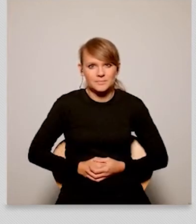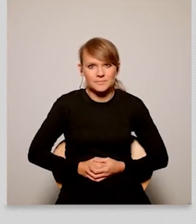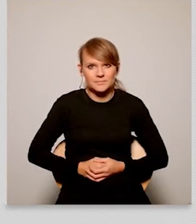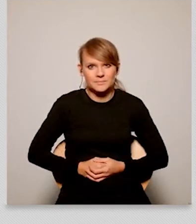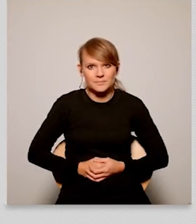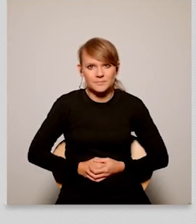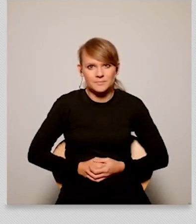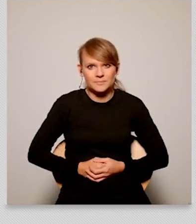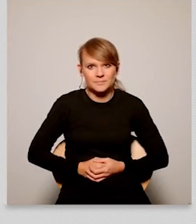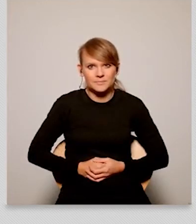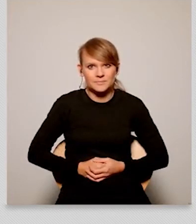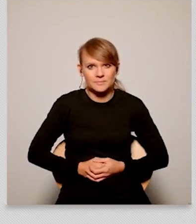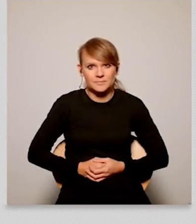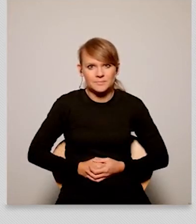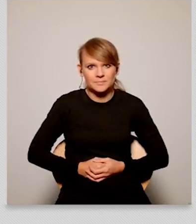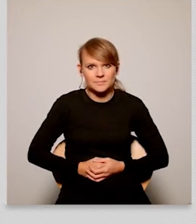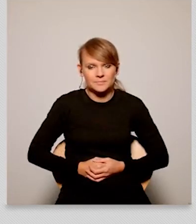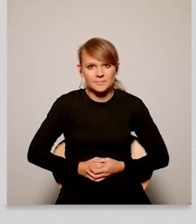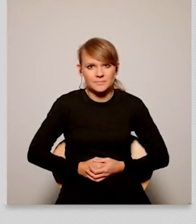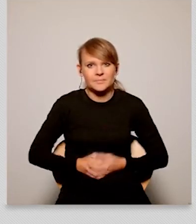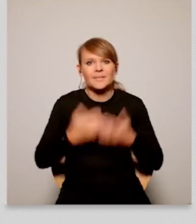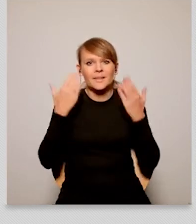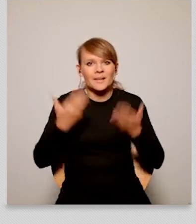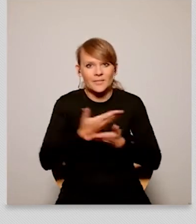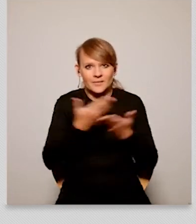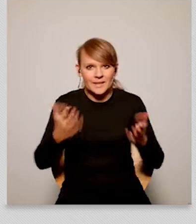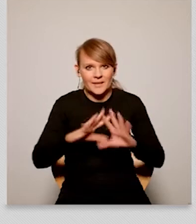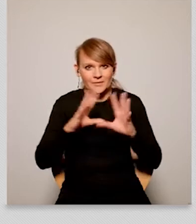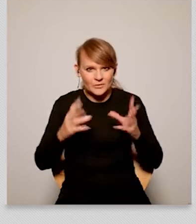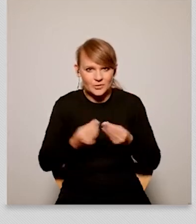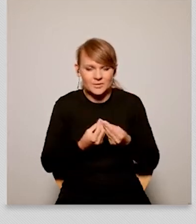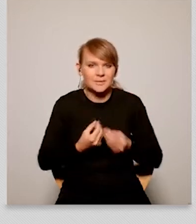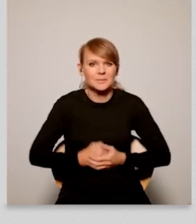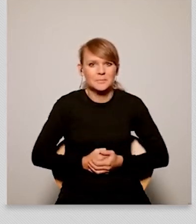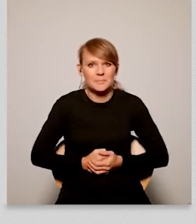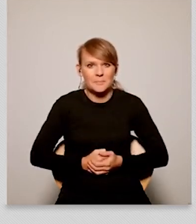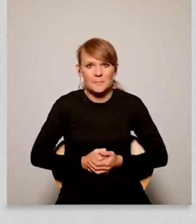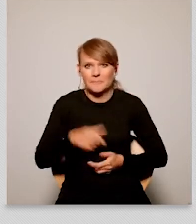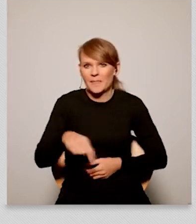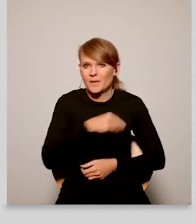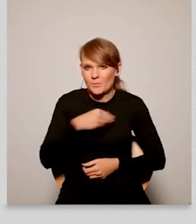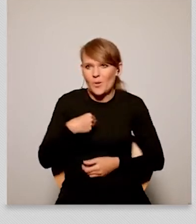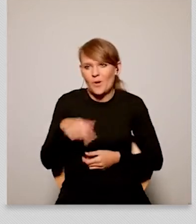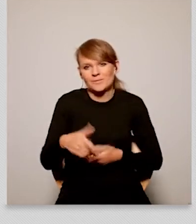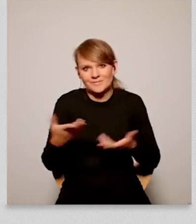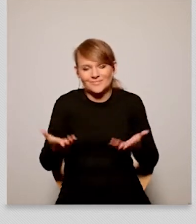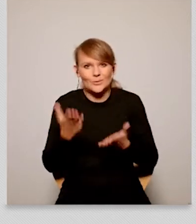Zobaczmy, już lub wieczór Państwu, wszystkim, bo to właściwie już chyba wieczór, przynajmniej w Polsce na pewno.